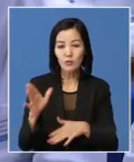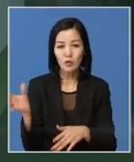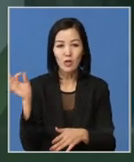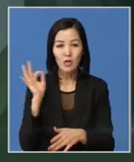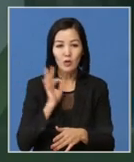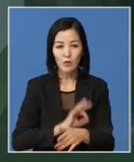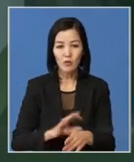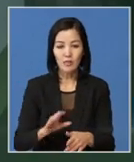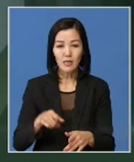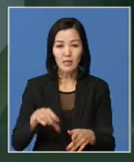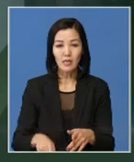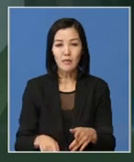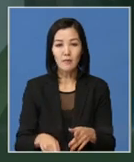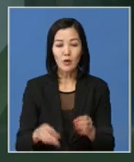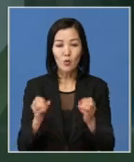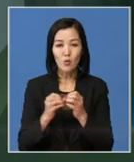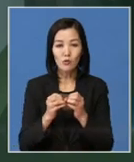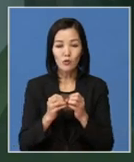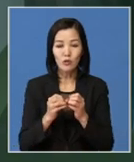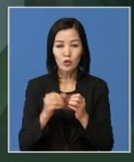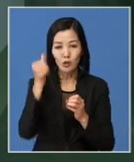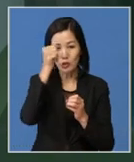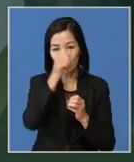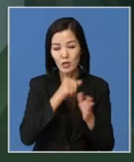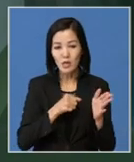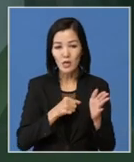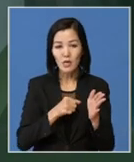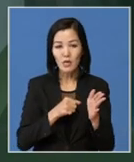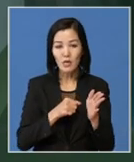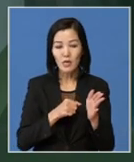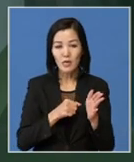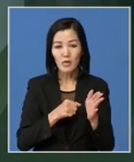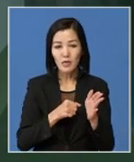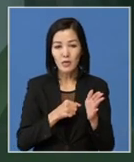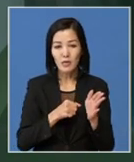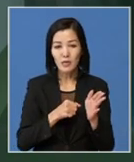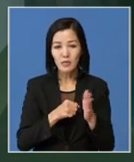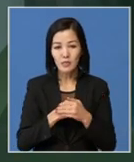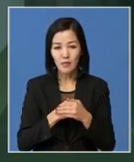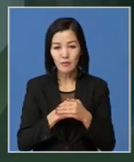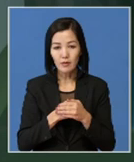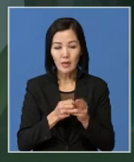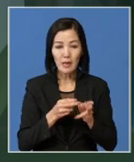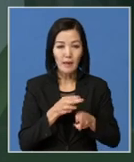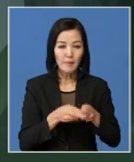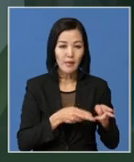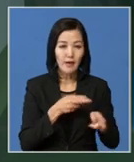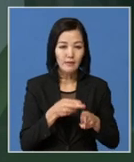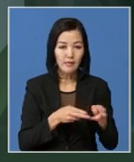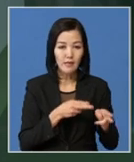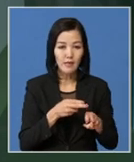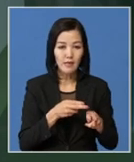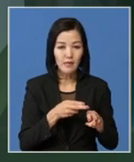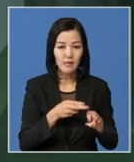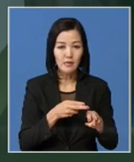қолданады. 2010 жылы жабық түрде блокирлеуші операциялары түтікті сүйектерде